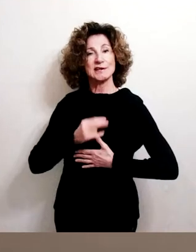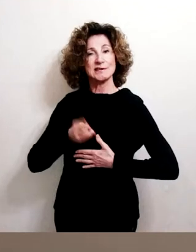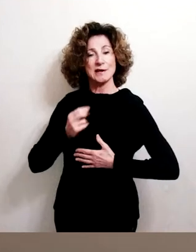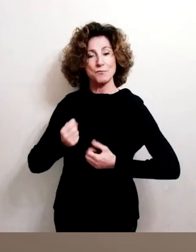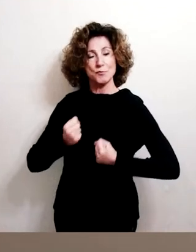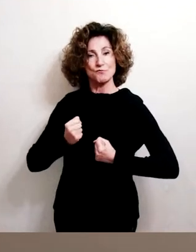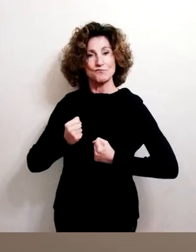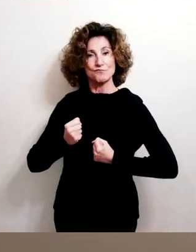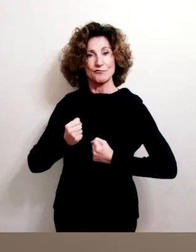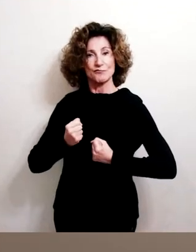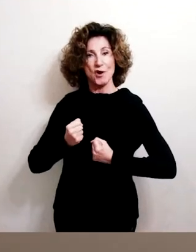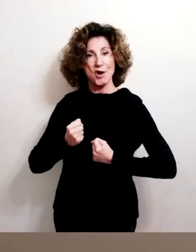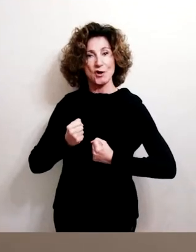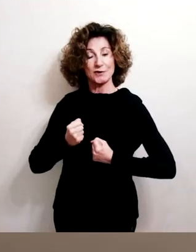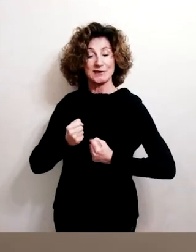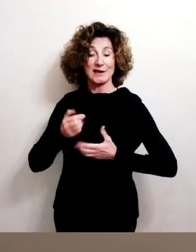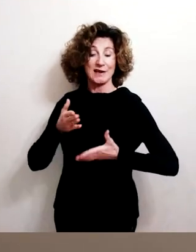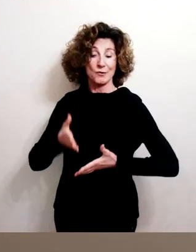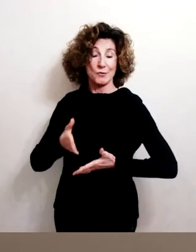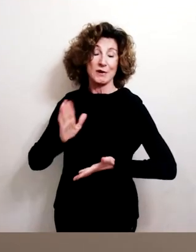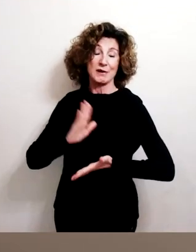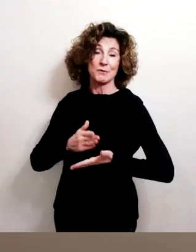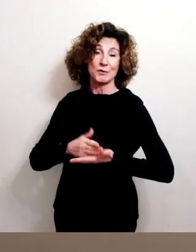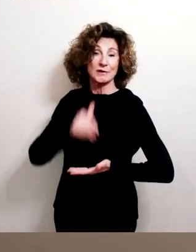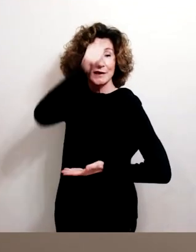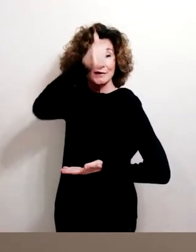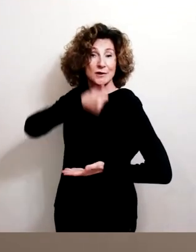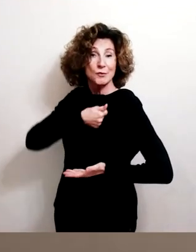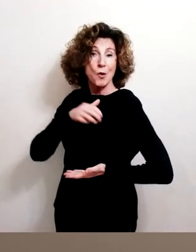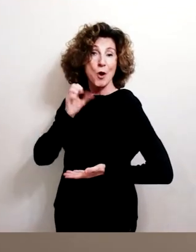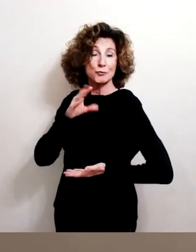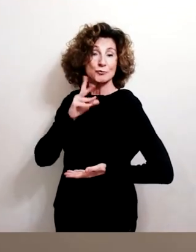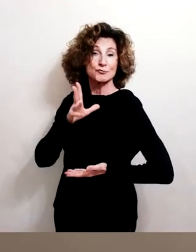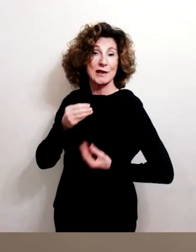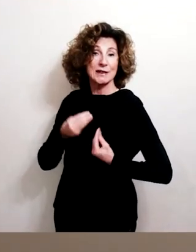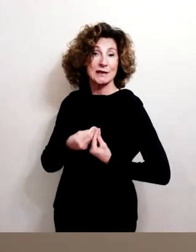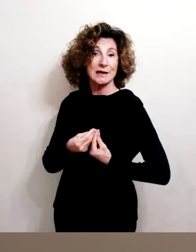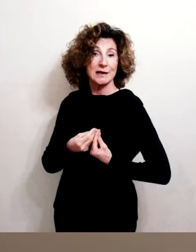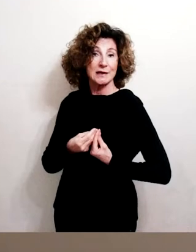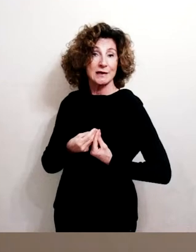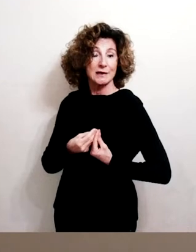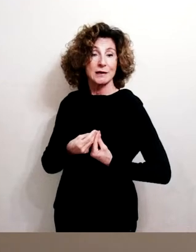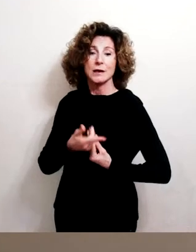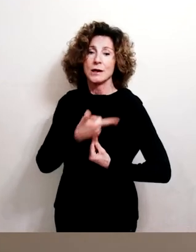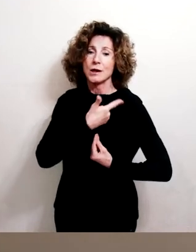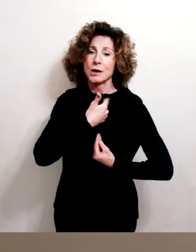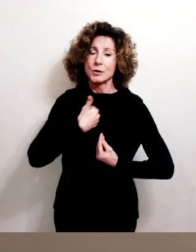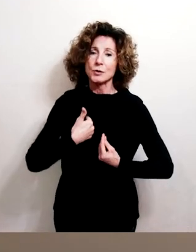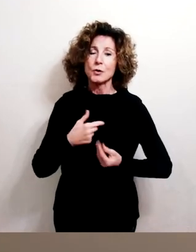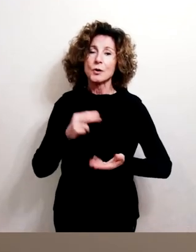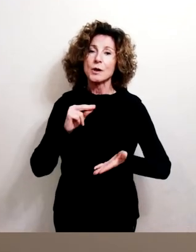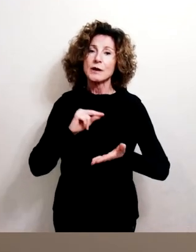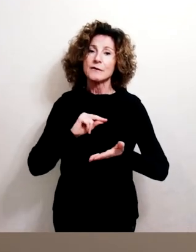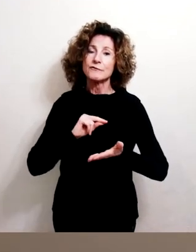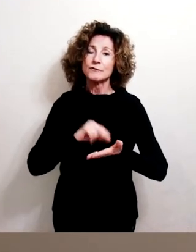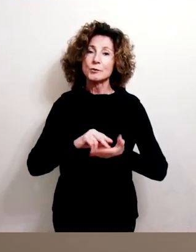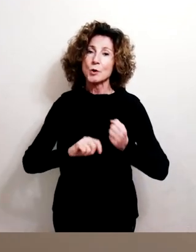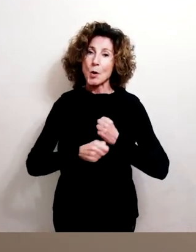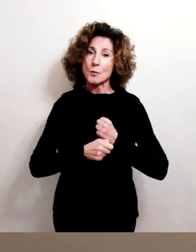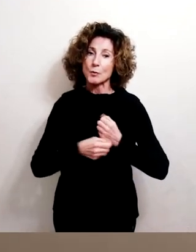più strutturati allora la e qui c'è il ruolo degli insegnanti noi attribuiamo il voto di comportamento